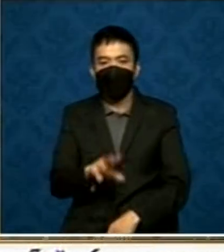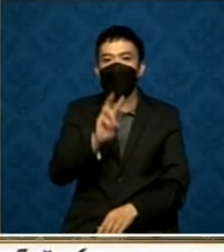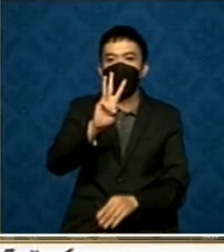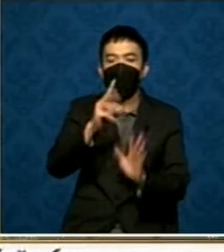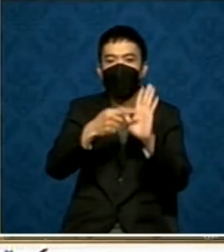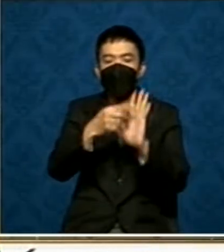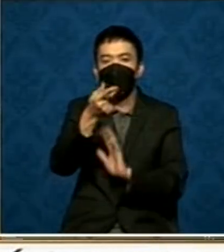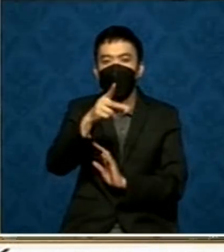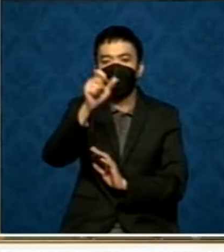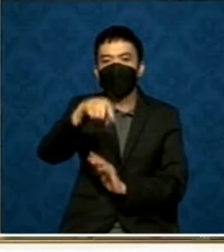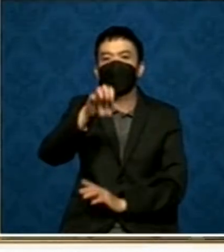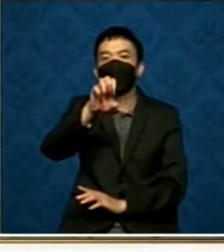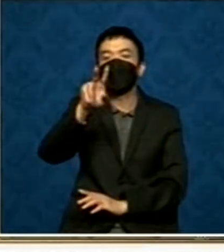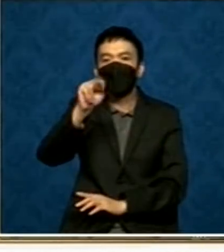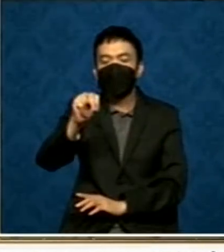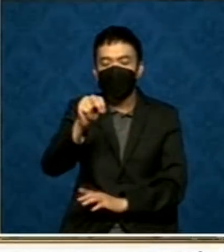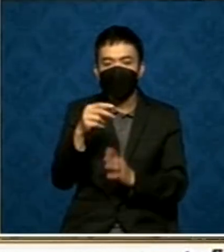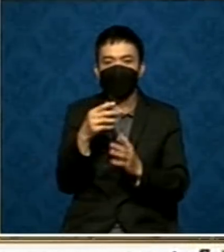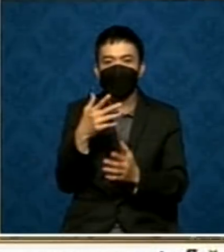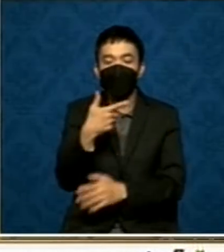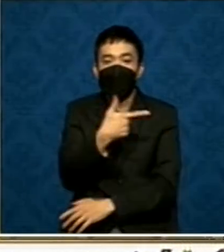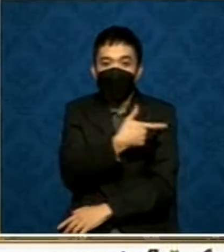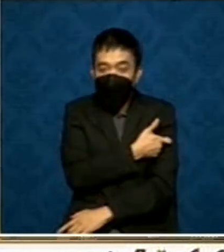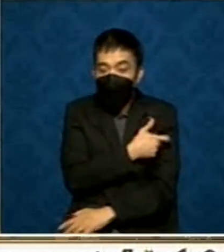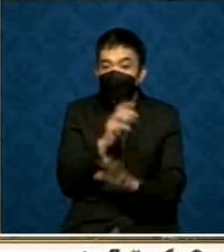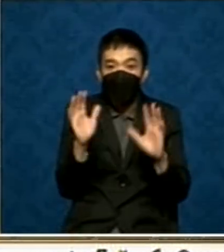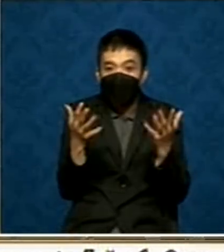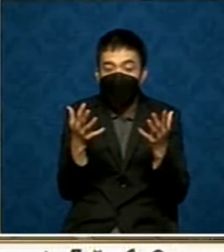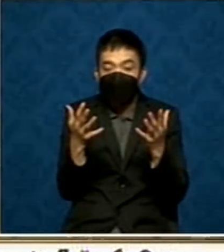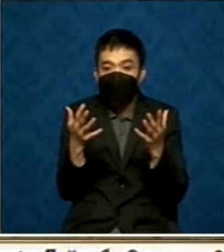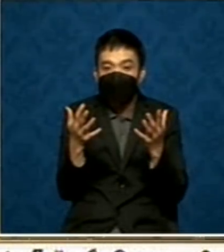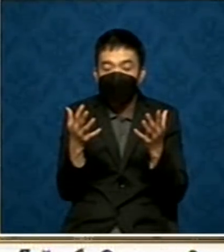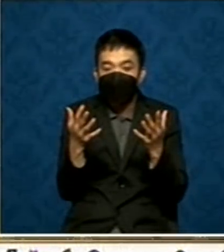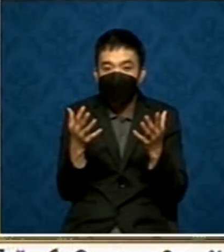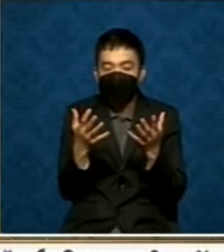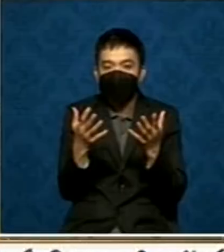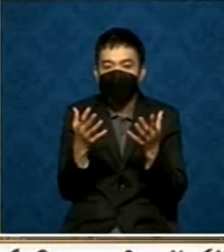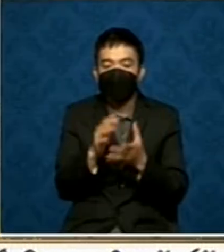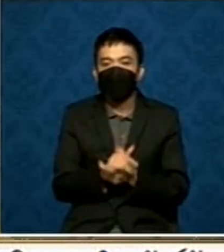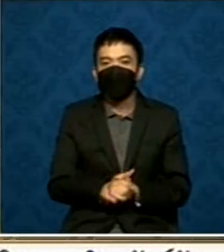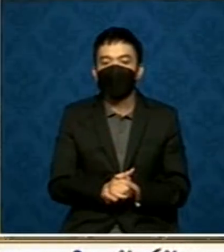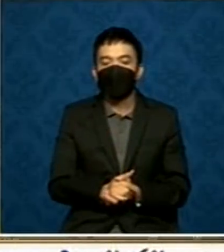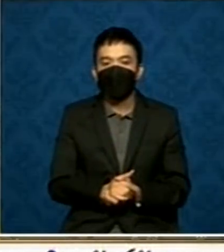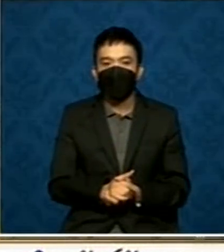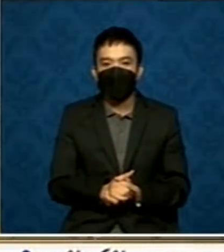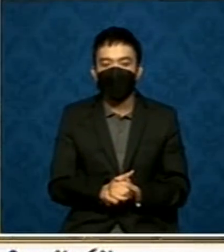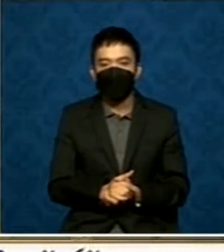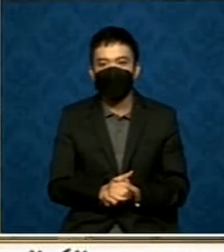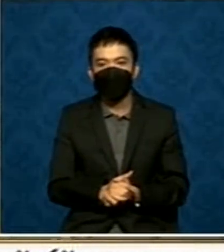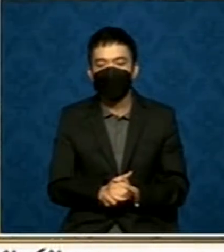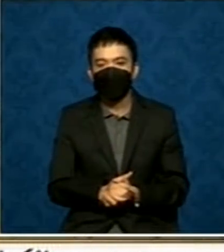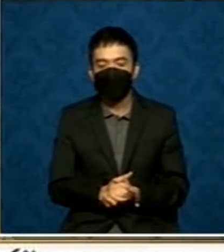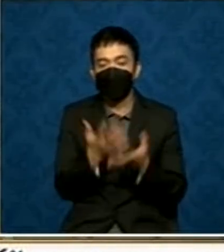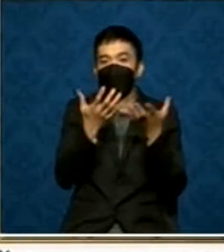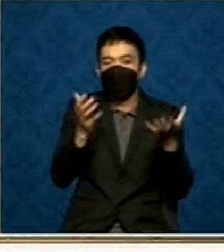coordunเป็ประโยกตามวาสิ่ที่จะบิ